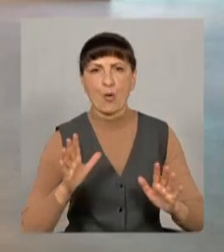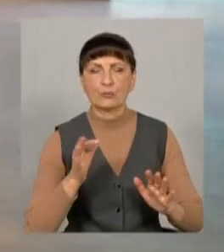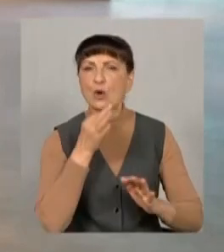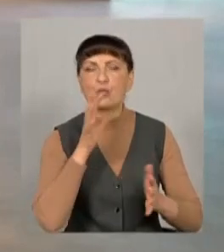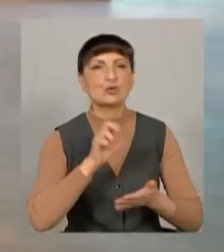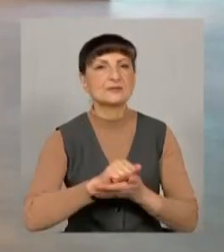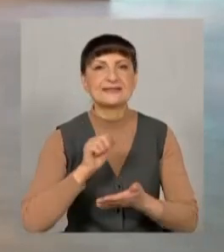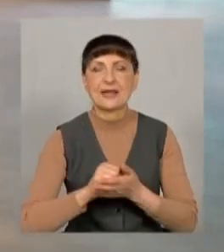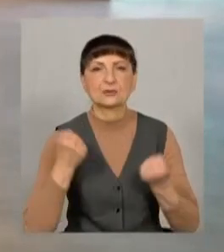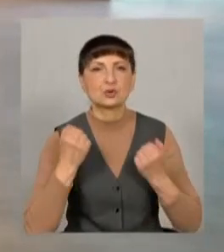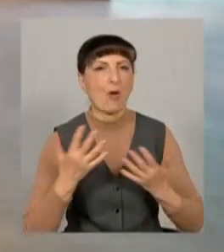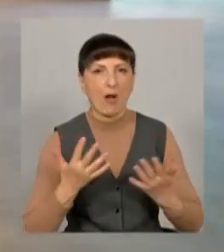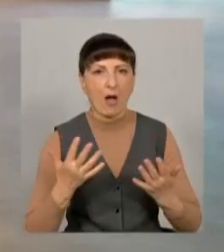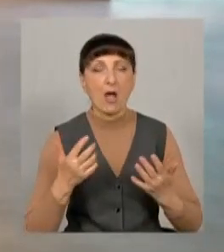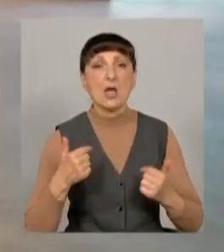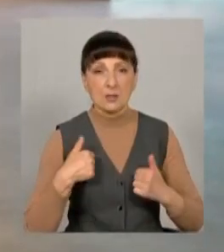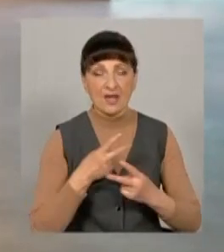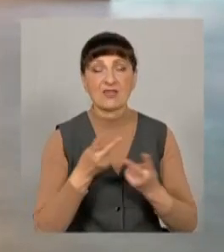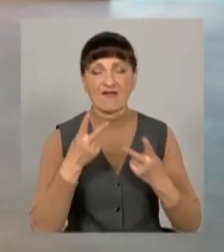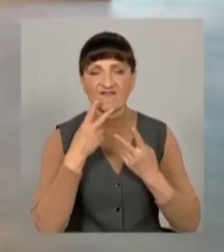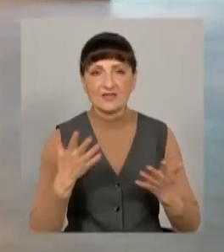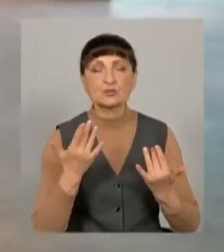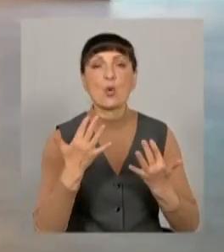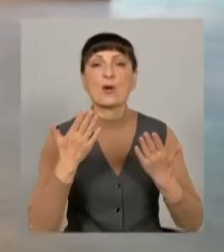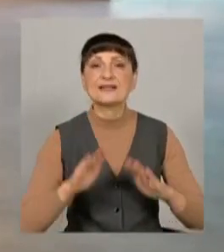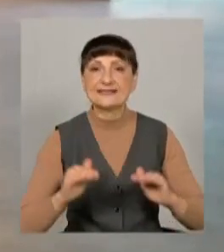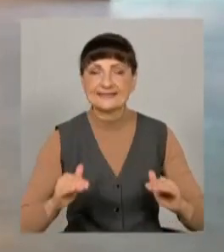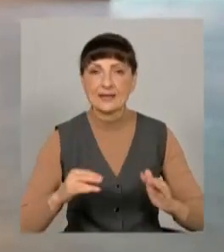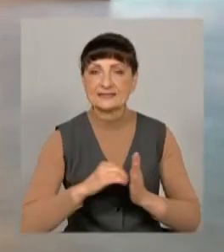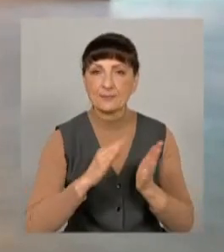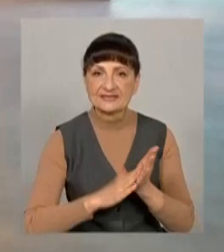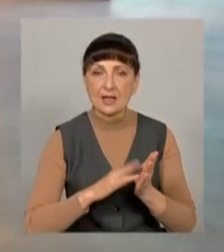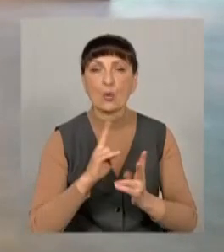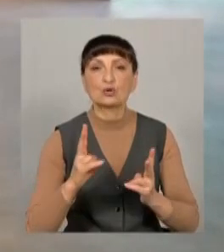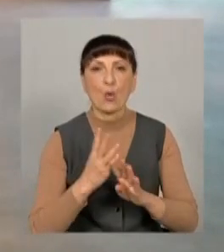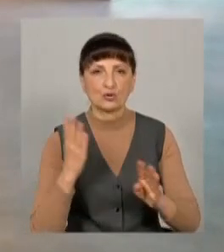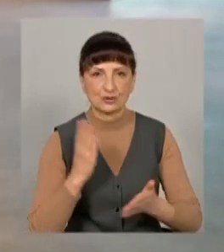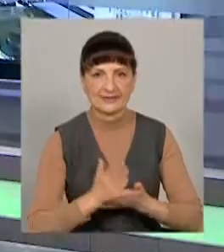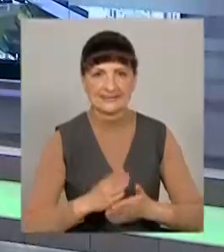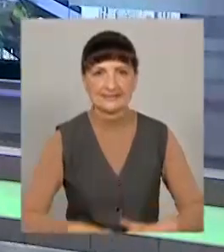секцию записаться. И мы, как поставщики, это видим, сколько детей к нам записалось, кто у нас на очереди.